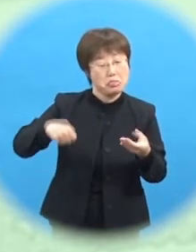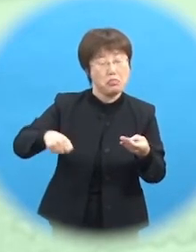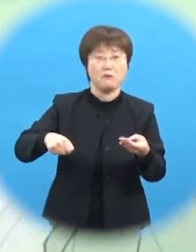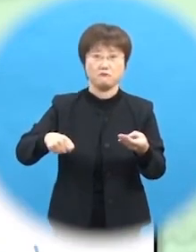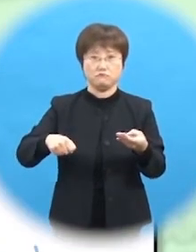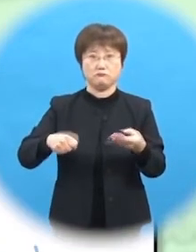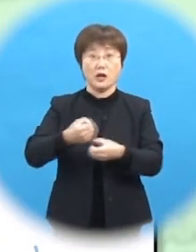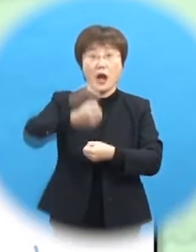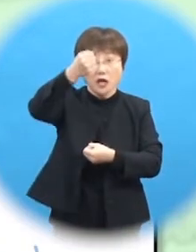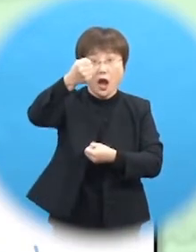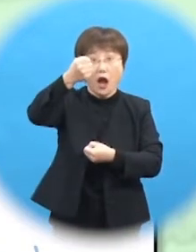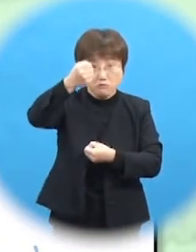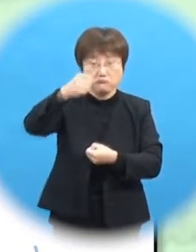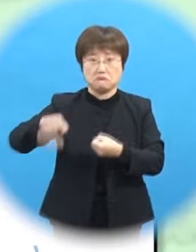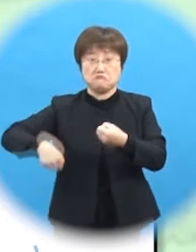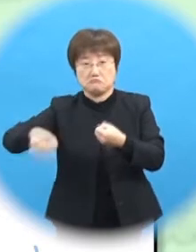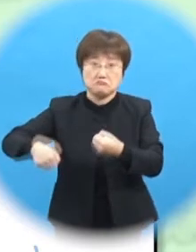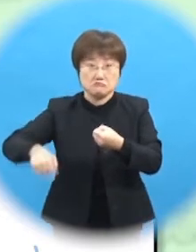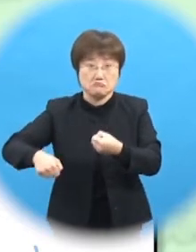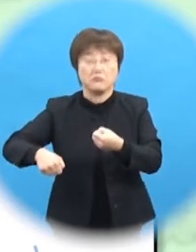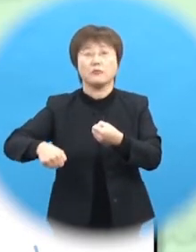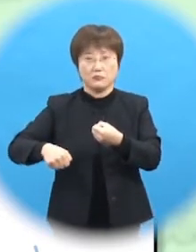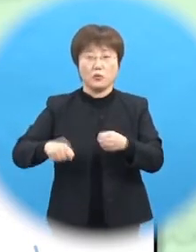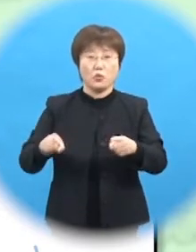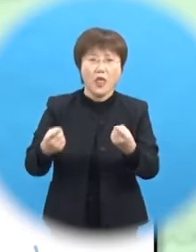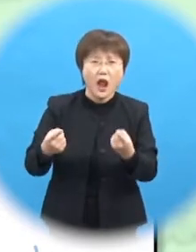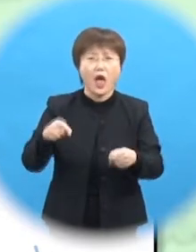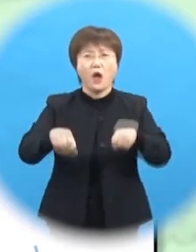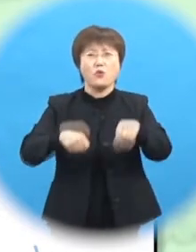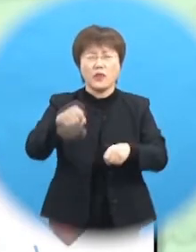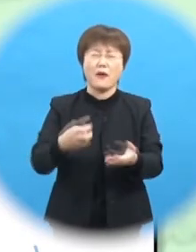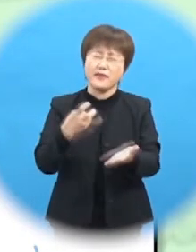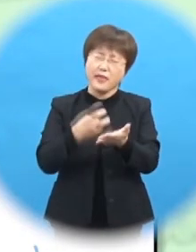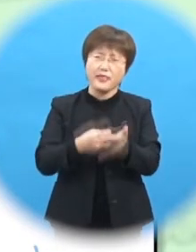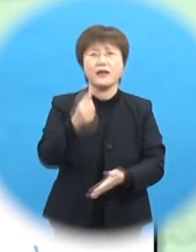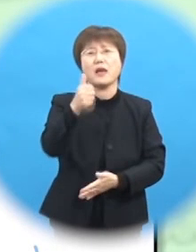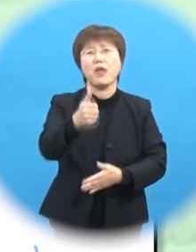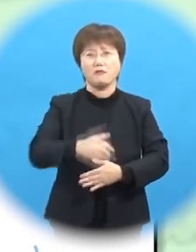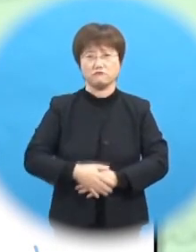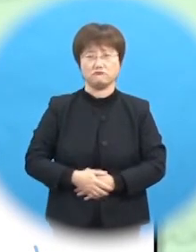ら、傘を差しながら、ながら運転は絶対ダメ。